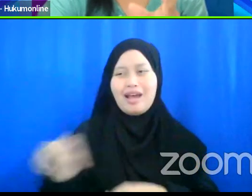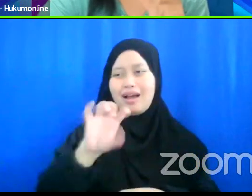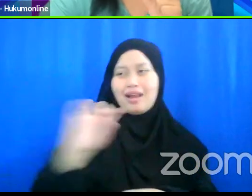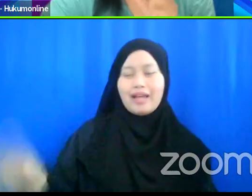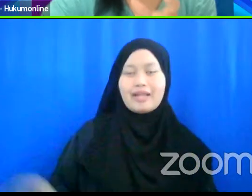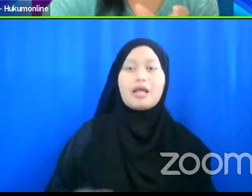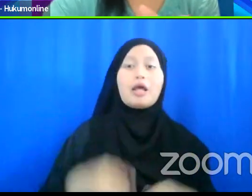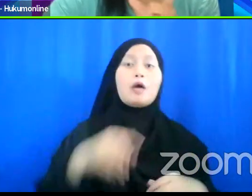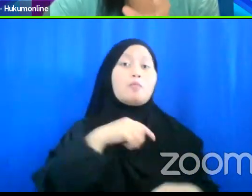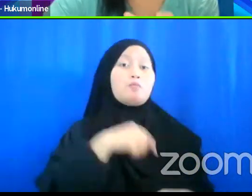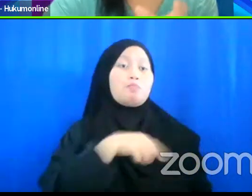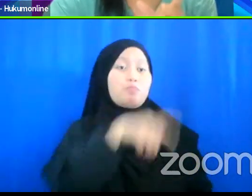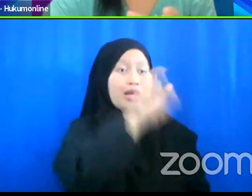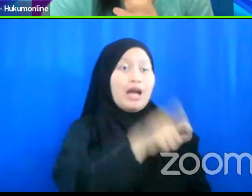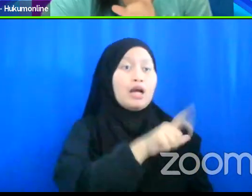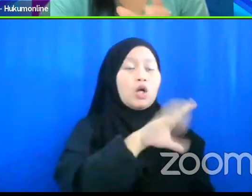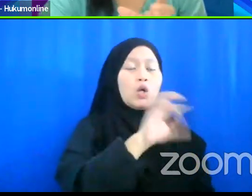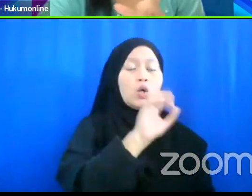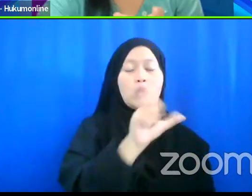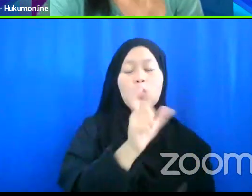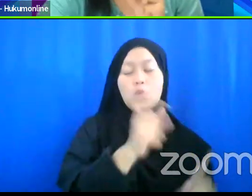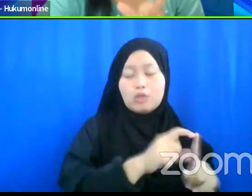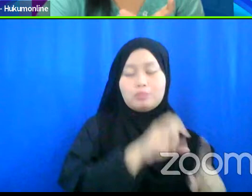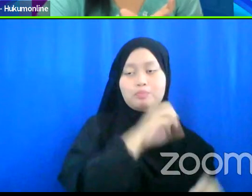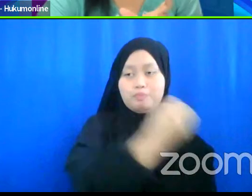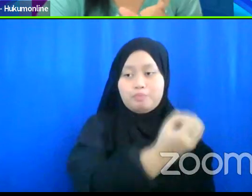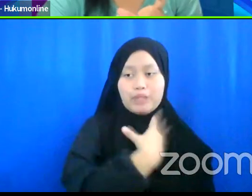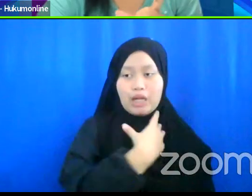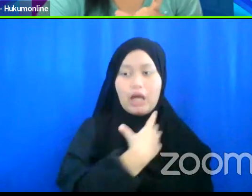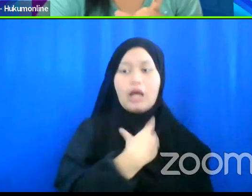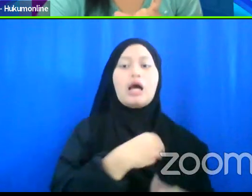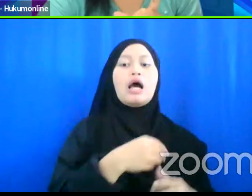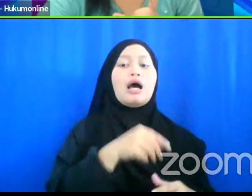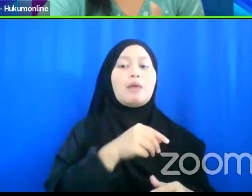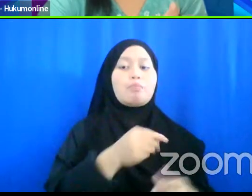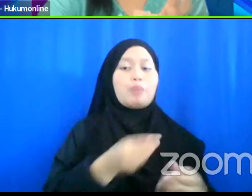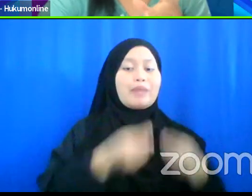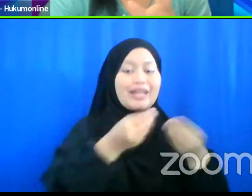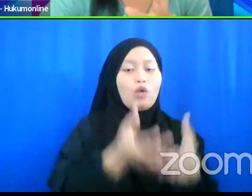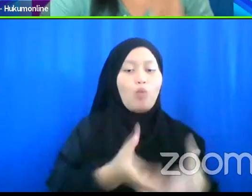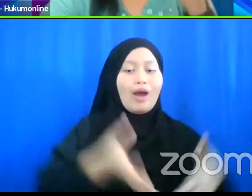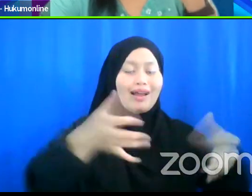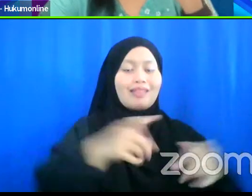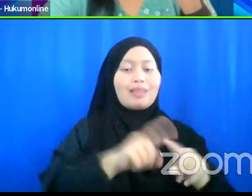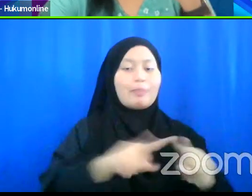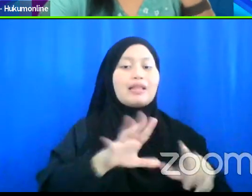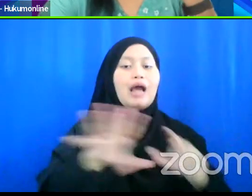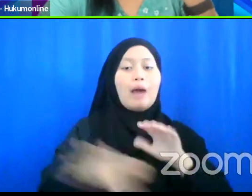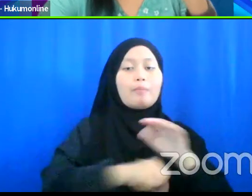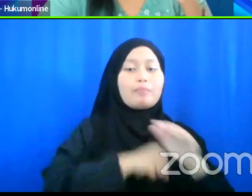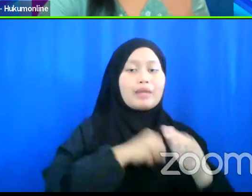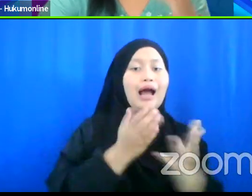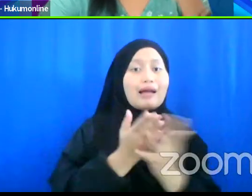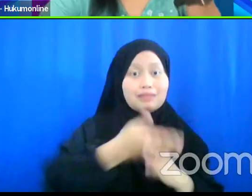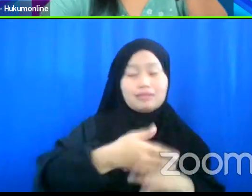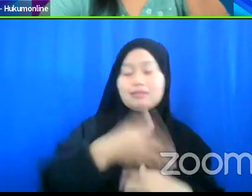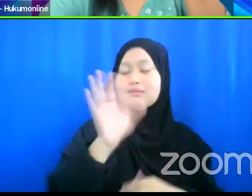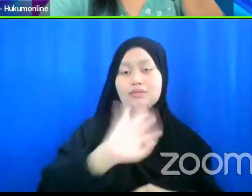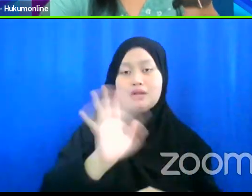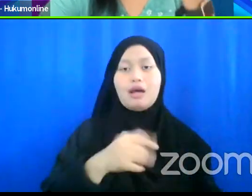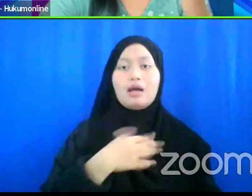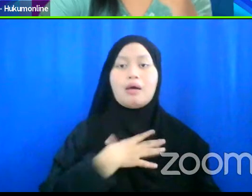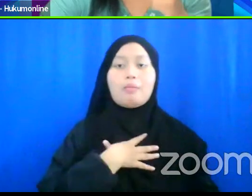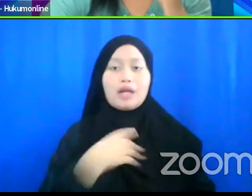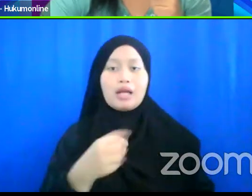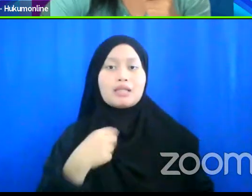hanya menyediakan infrastruktur dan tidak mengakses data konten dari klien Oke ini menarik ya karena saya gak waktu